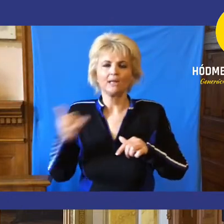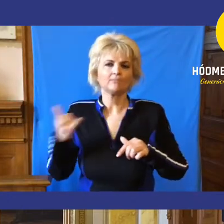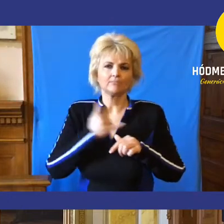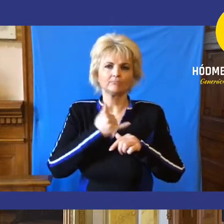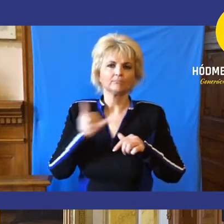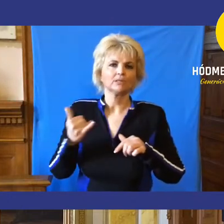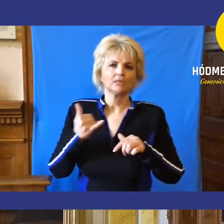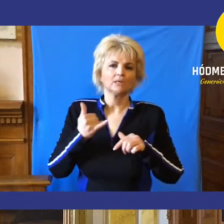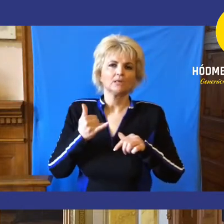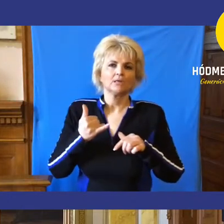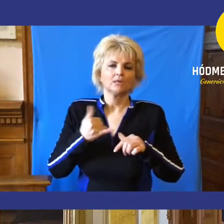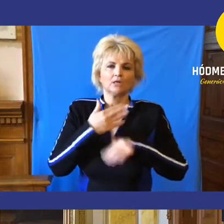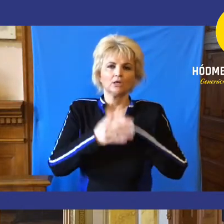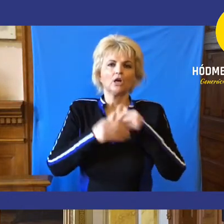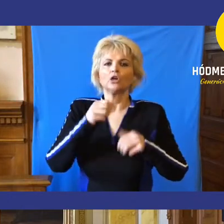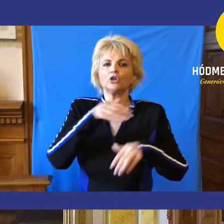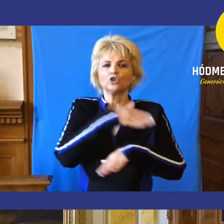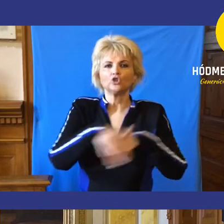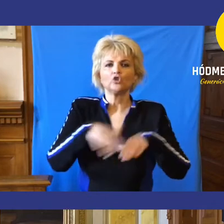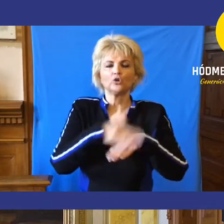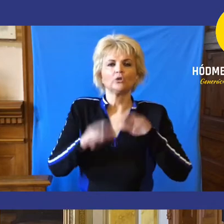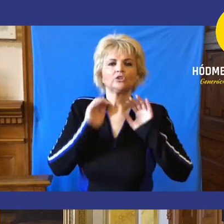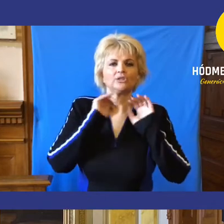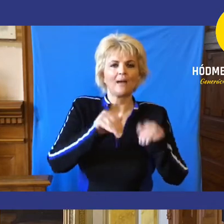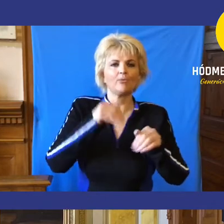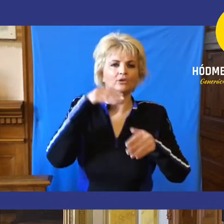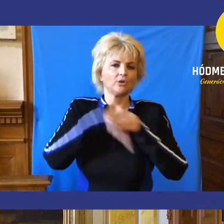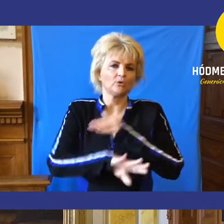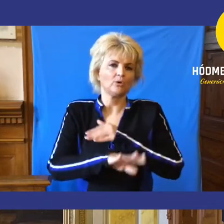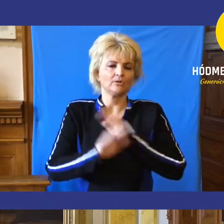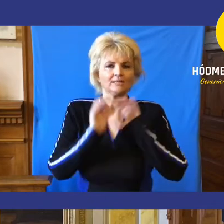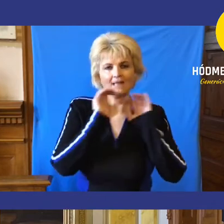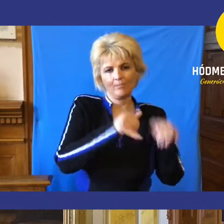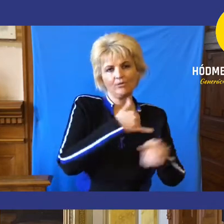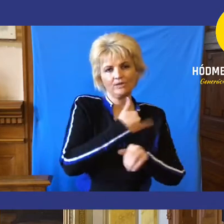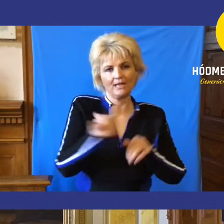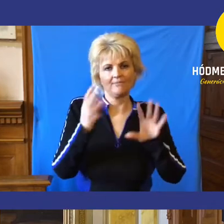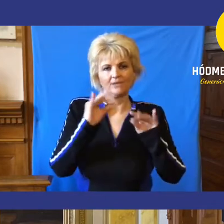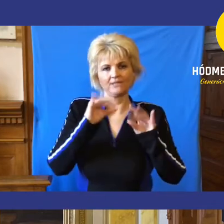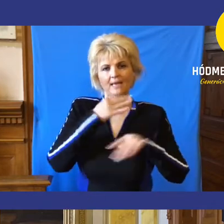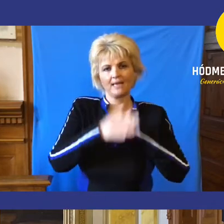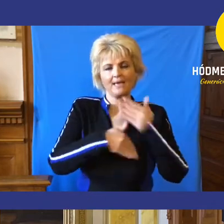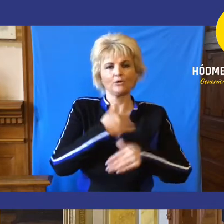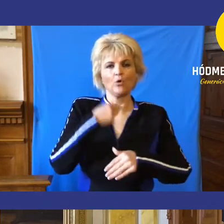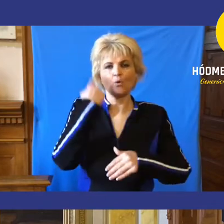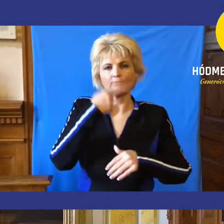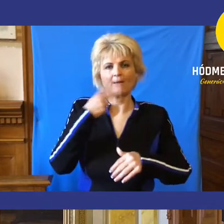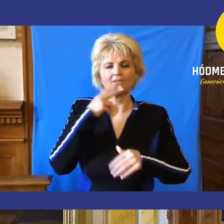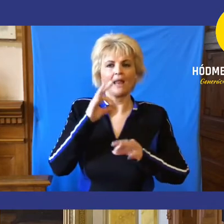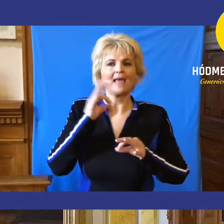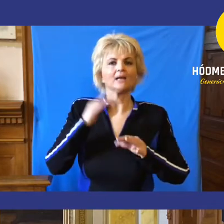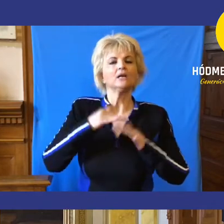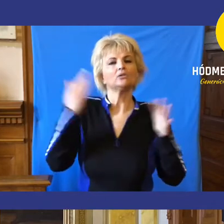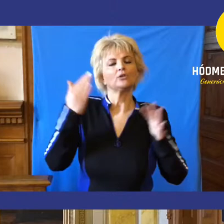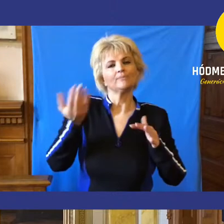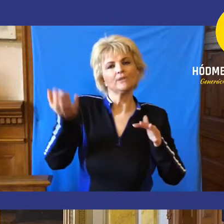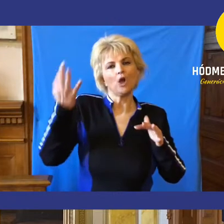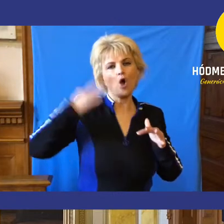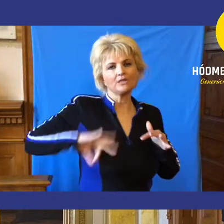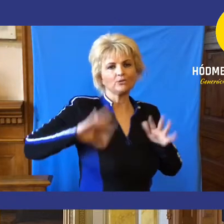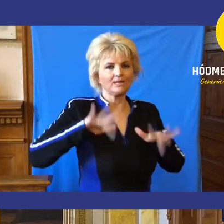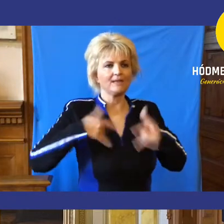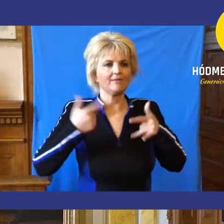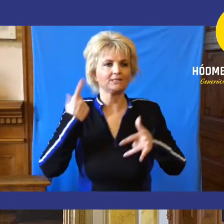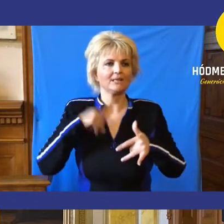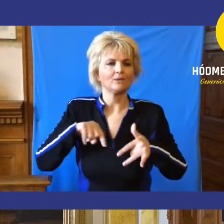Orbán Viktor Soros támogatta külföldi guruló dollárokkal évtizedeken keresztül. Orbán Viktor a legnagyobb haszonélvezője volt a soros